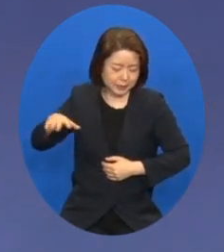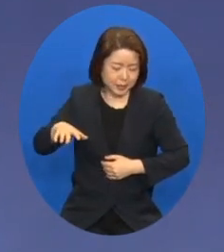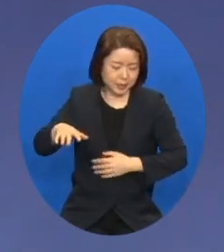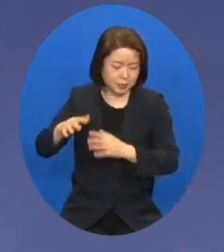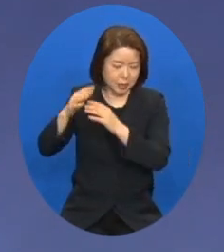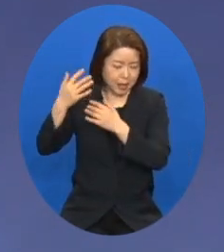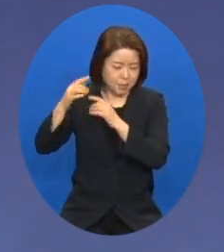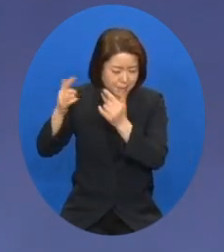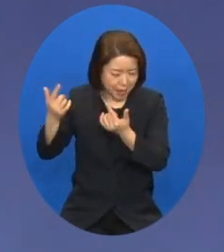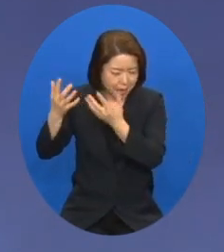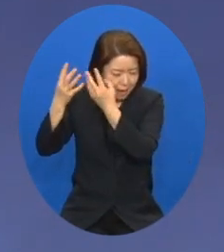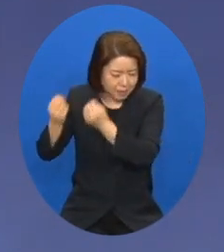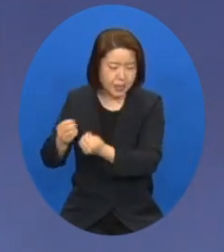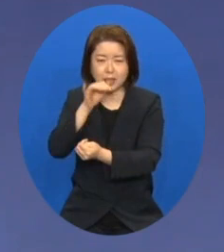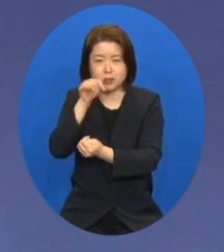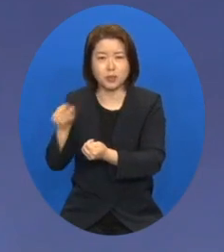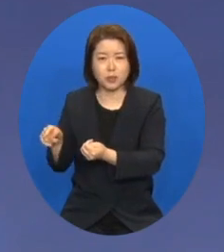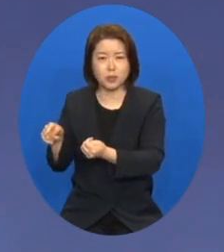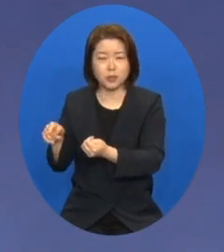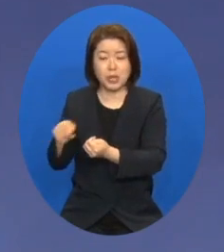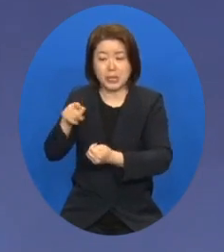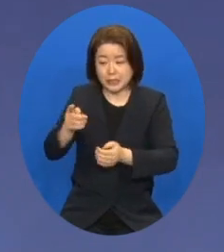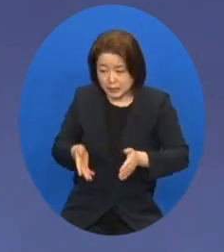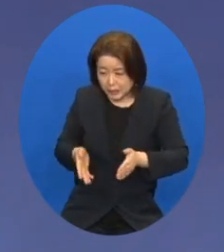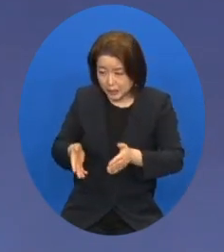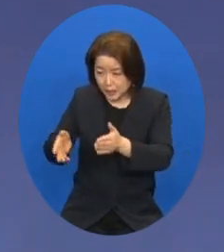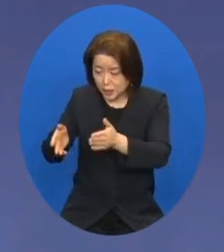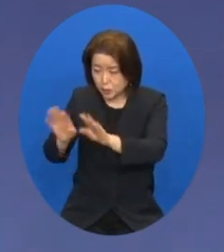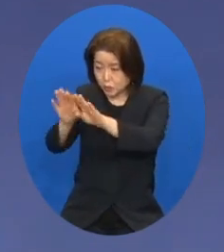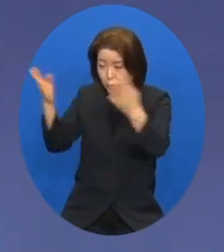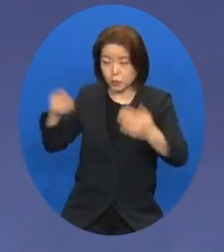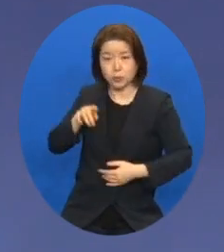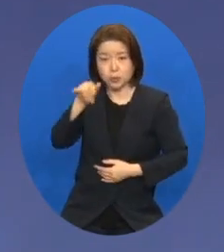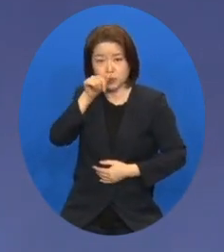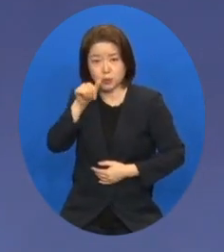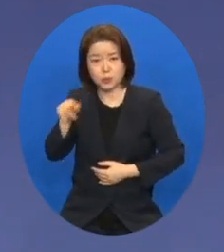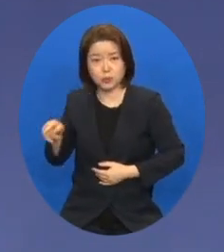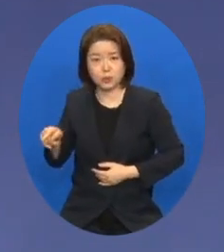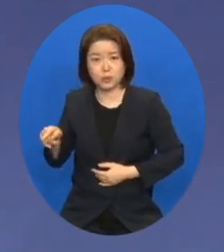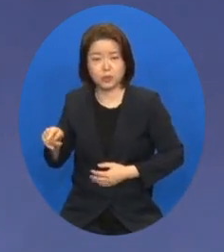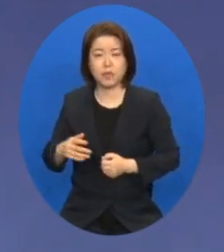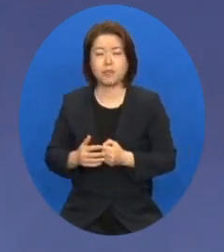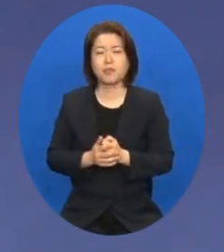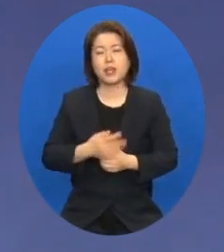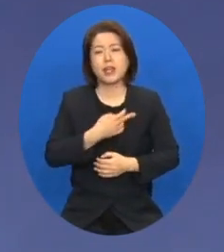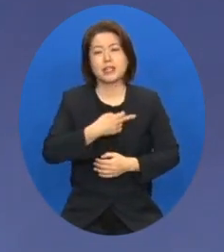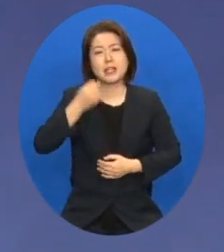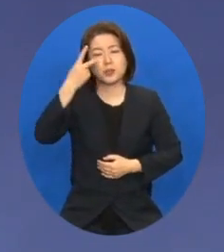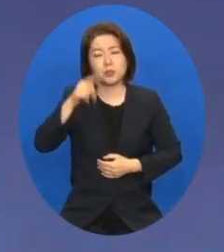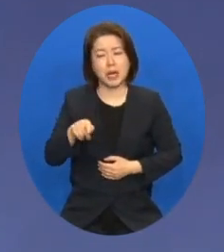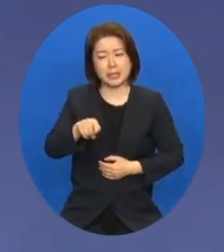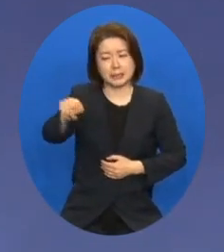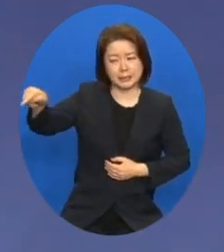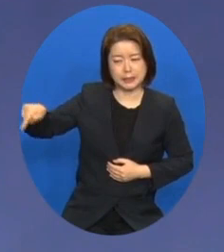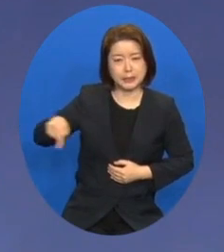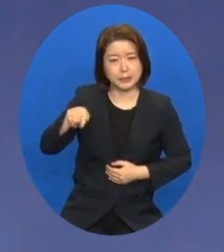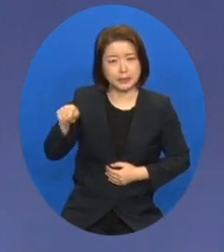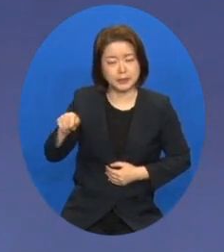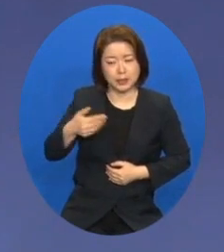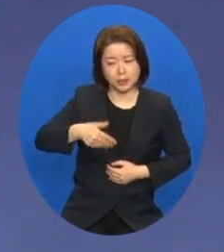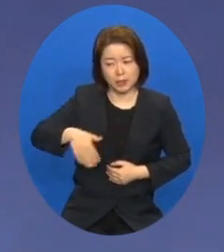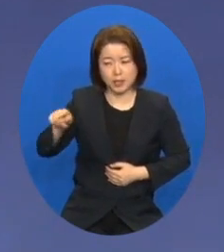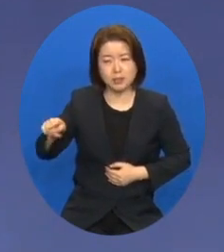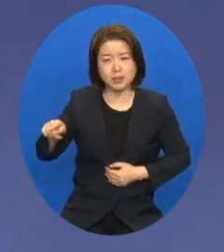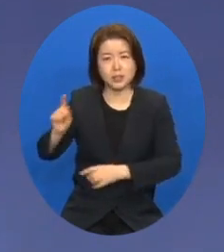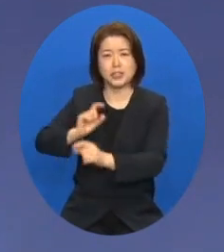많이 있었고 그들에게 갈 수 있는 길이 열려 있었습니다 사도 바울은 그들에게 로 가는